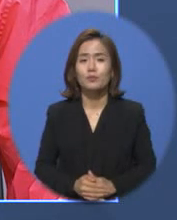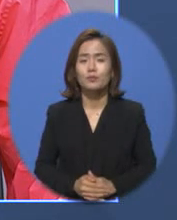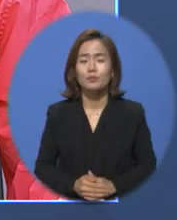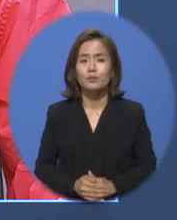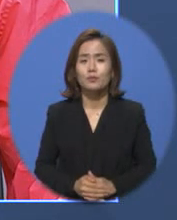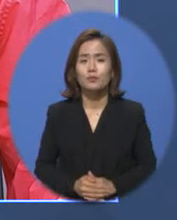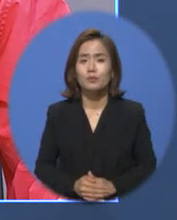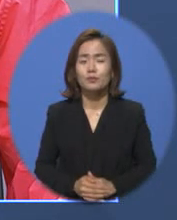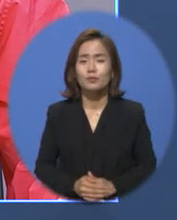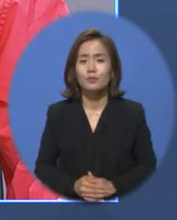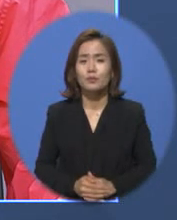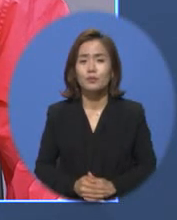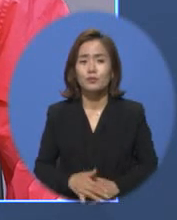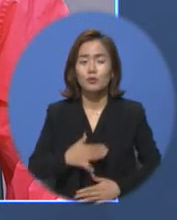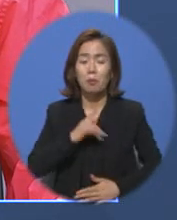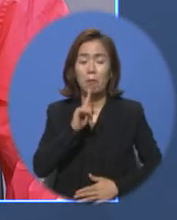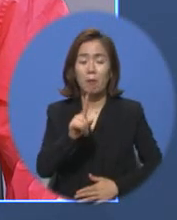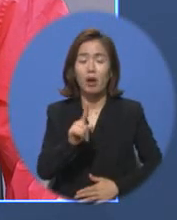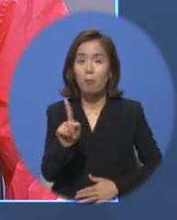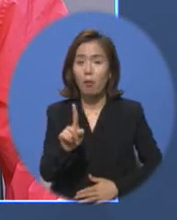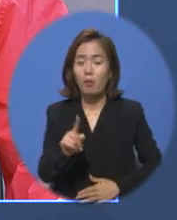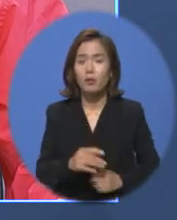제시했습니다 .